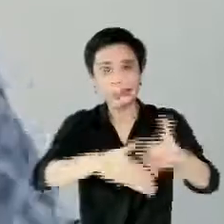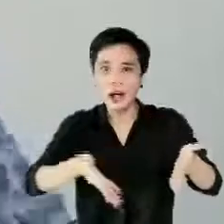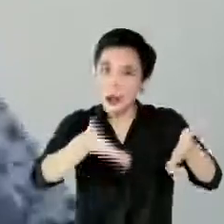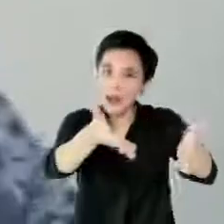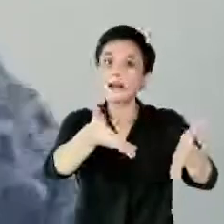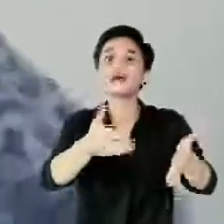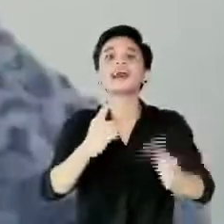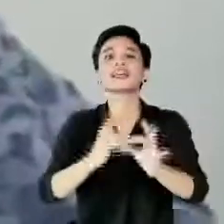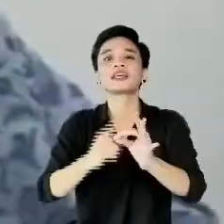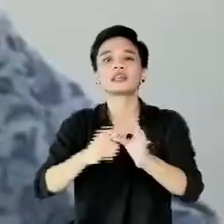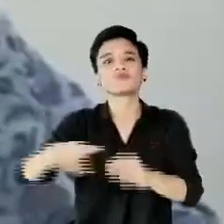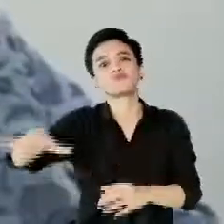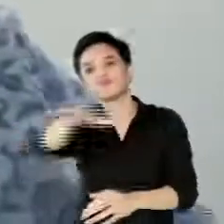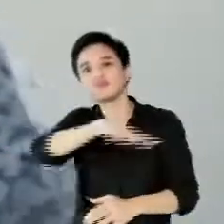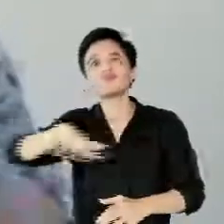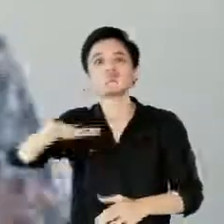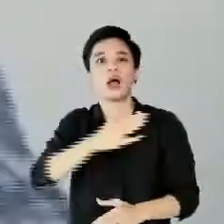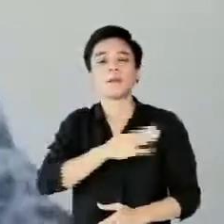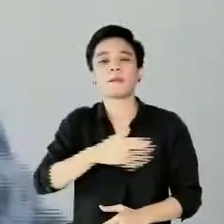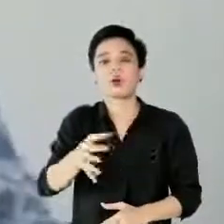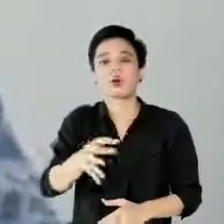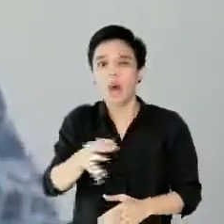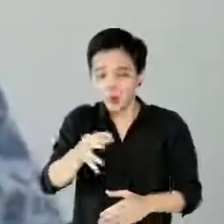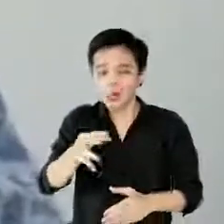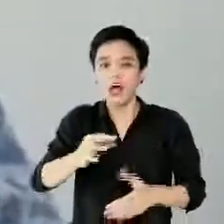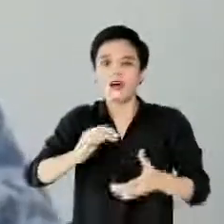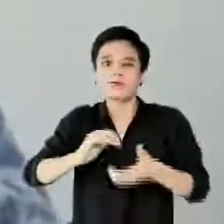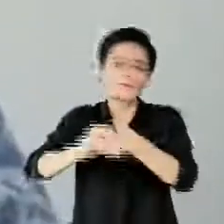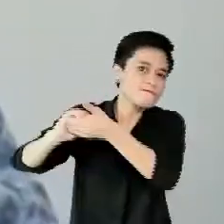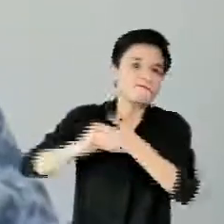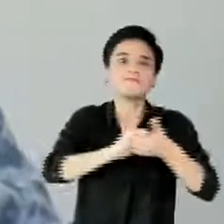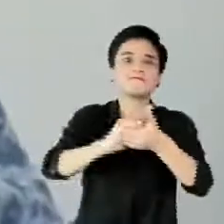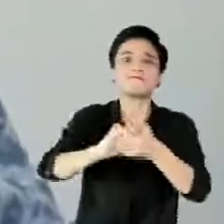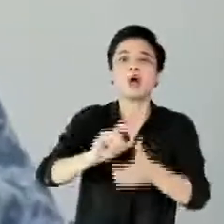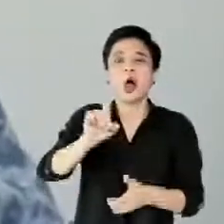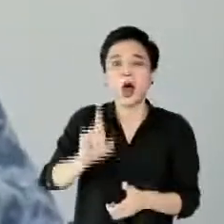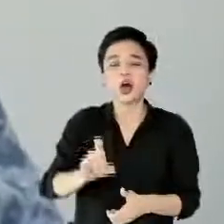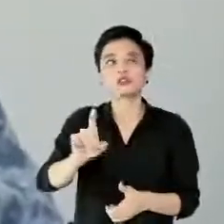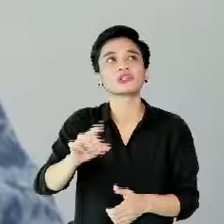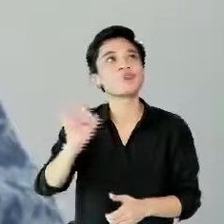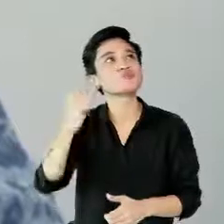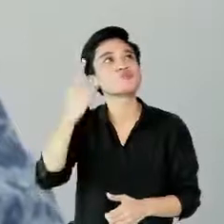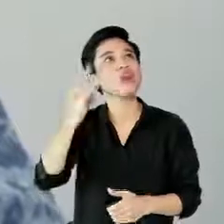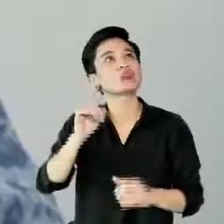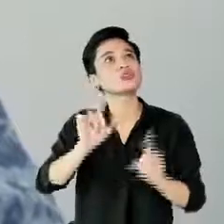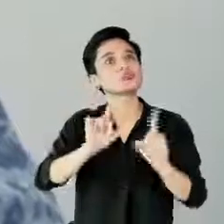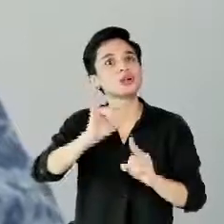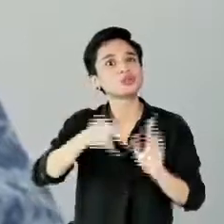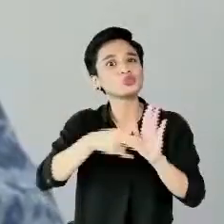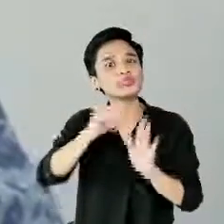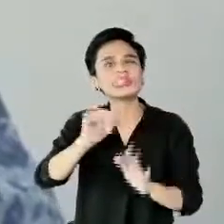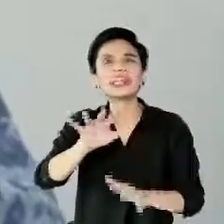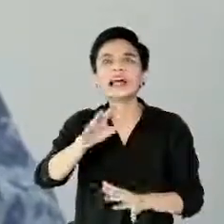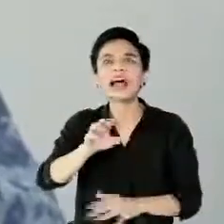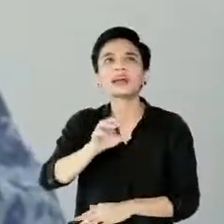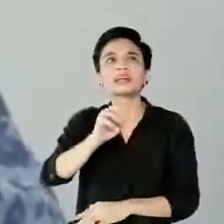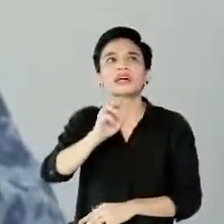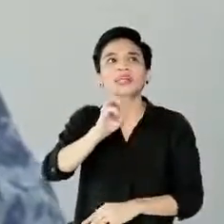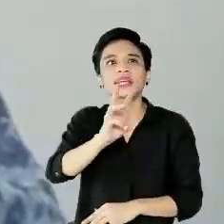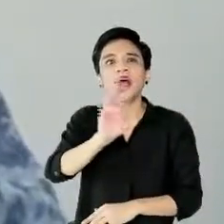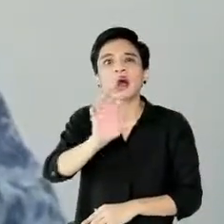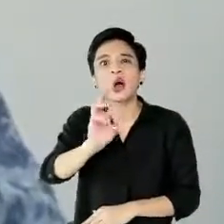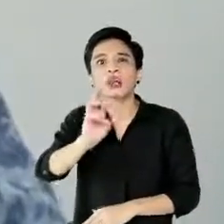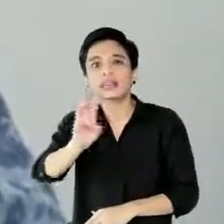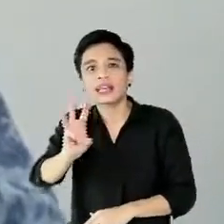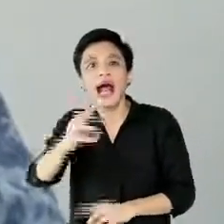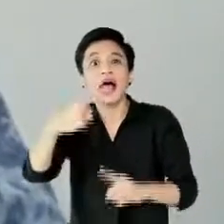operasi gabungan sedang tanggal 7-13 Juli kita lakukan misalnya 303 kali